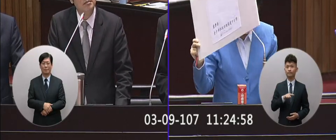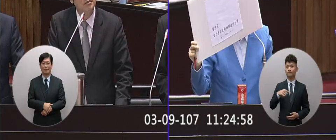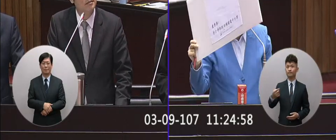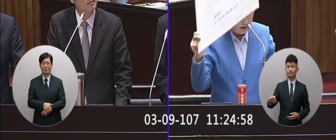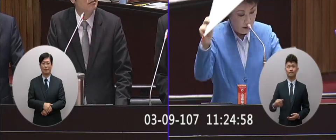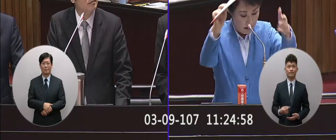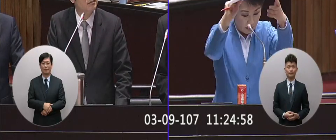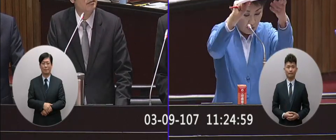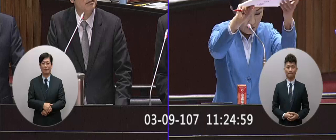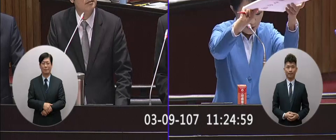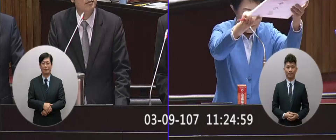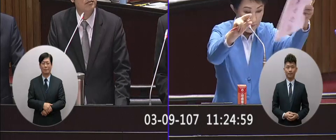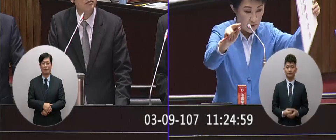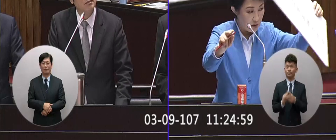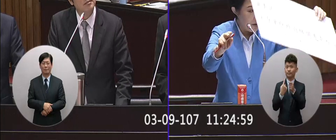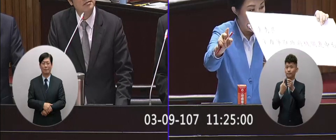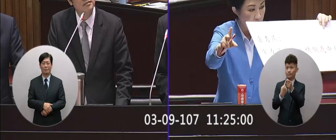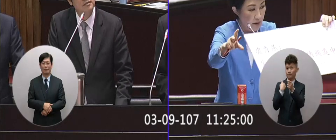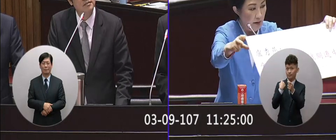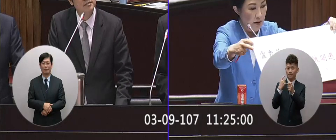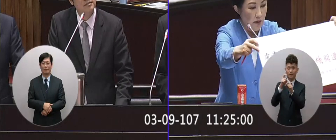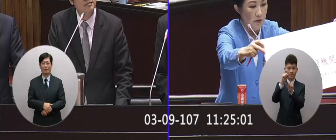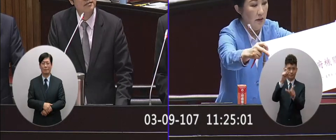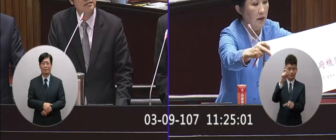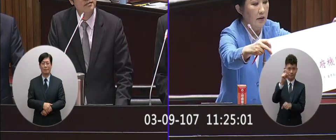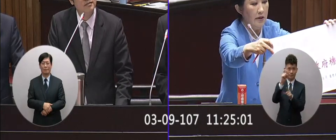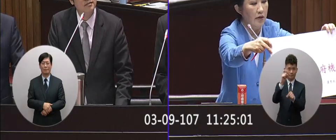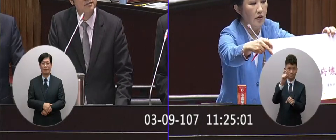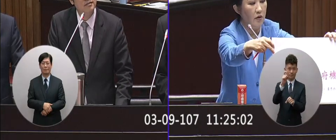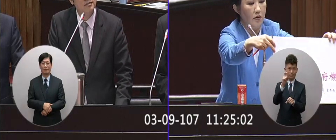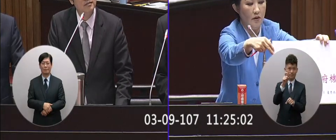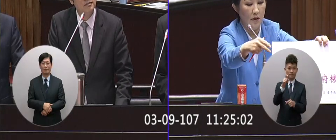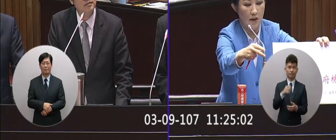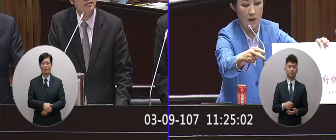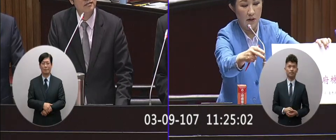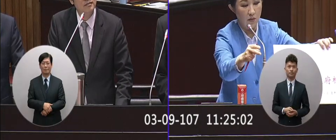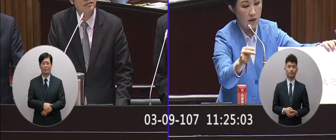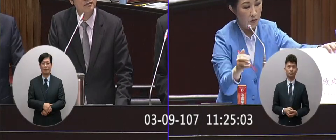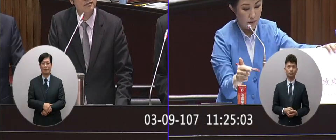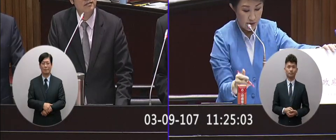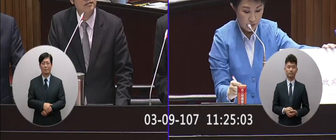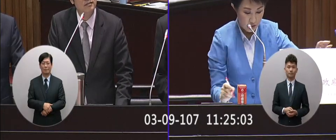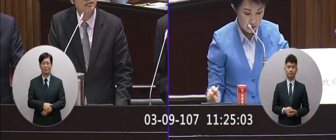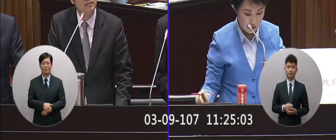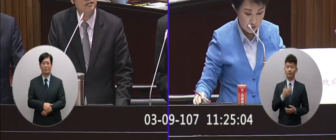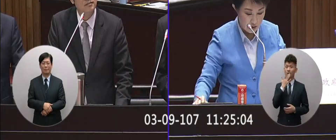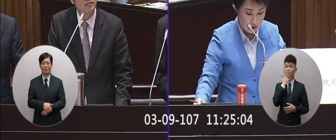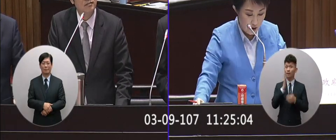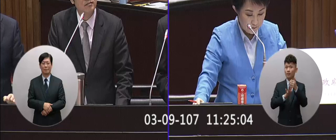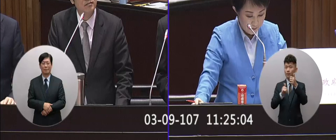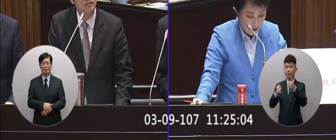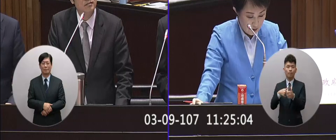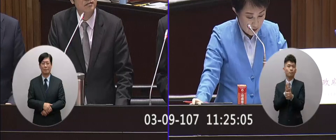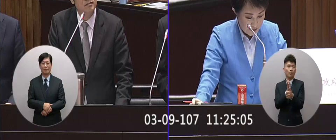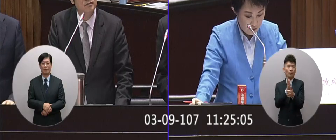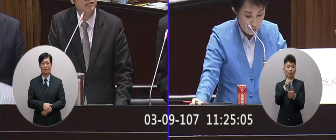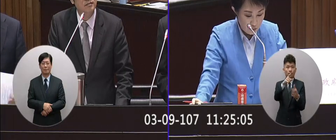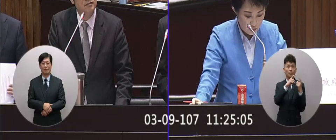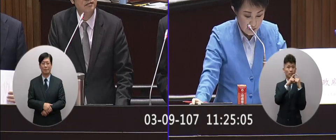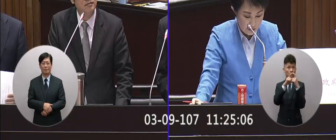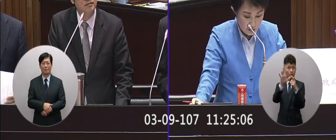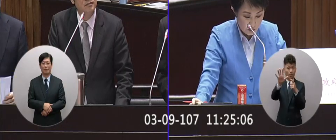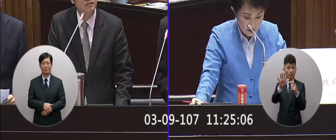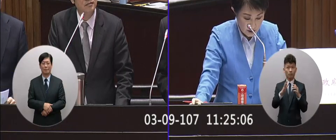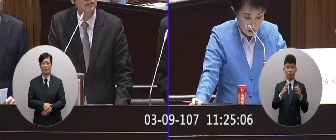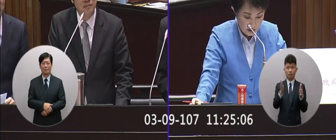接下来哈，去年十月份，你接受严宽恒委员质询的时候提到，迁